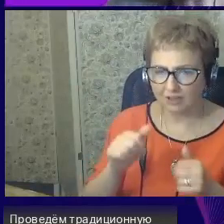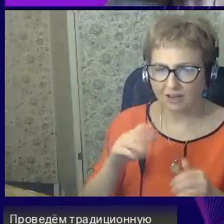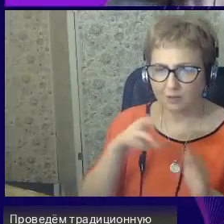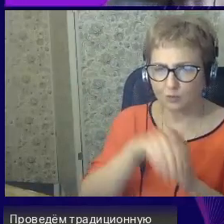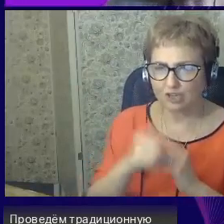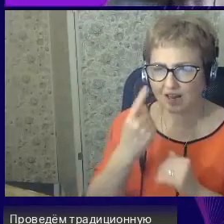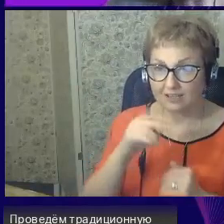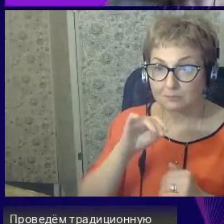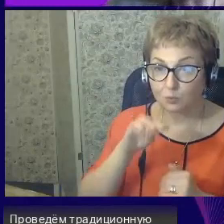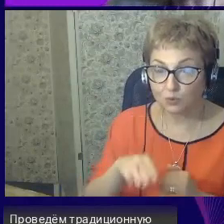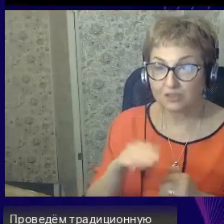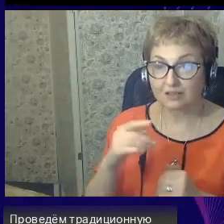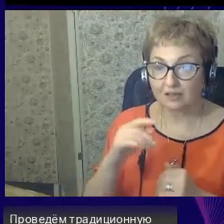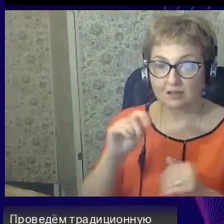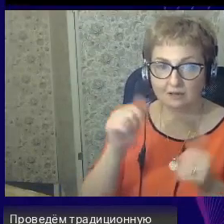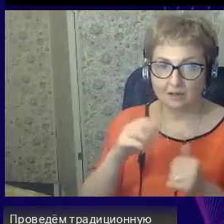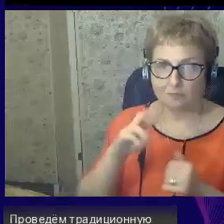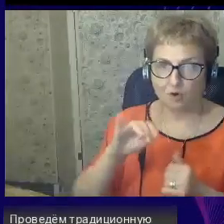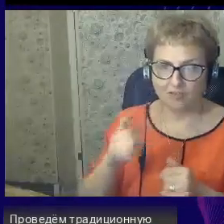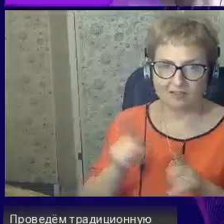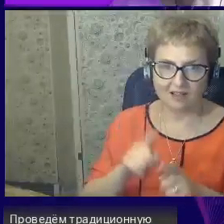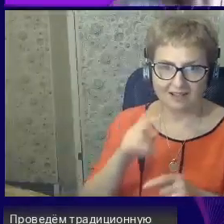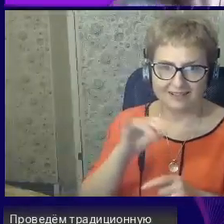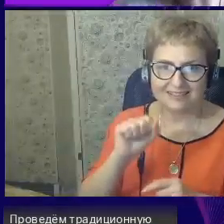пункт. Вот, и как бы